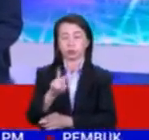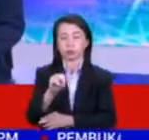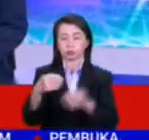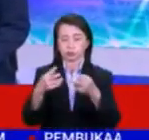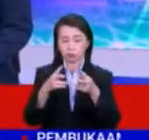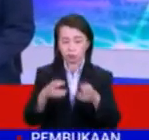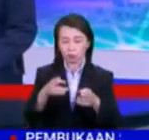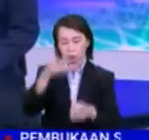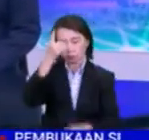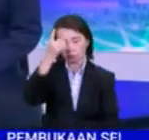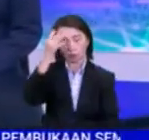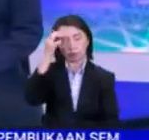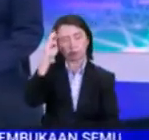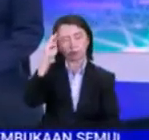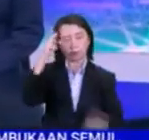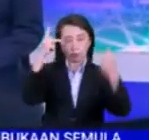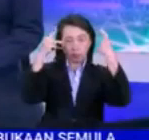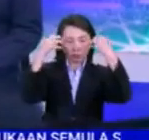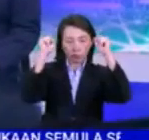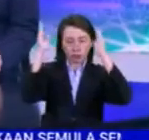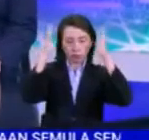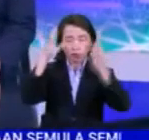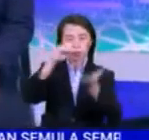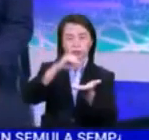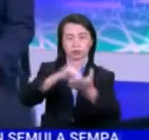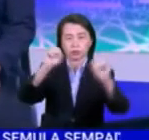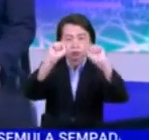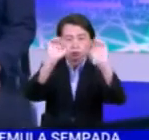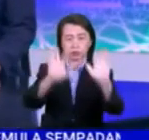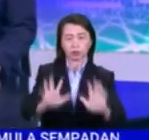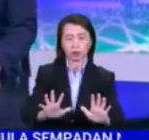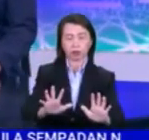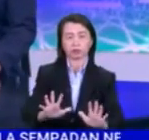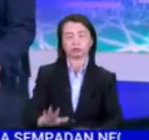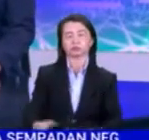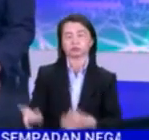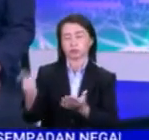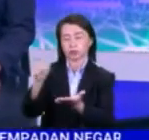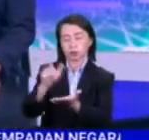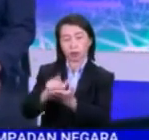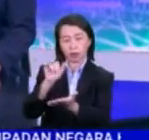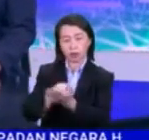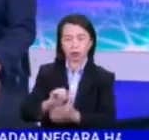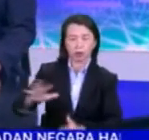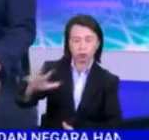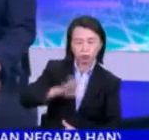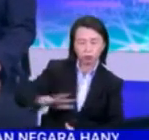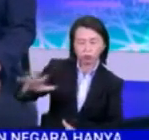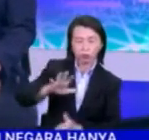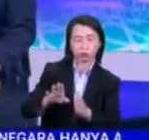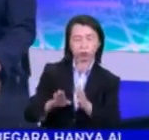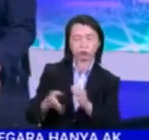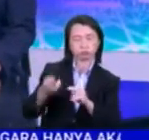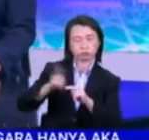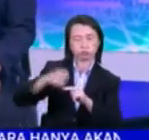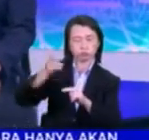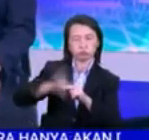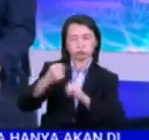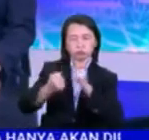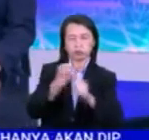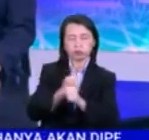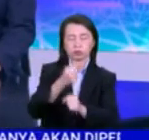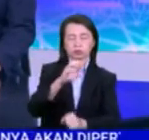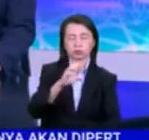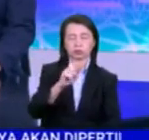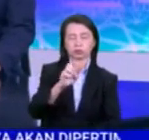Perdana Menteri Datuk Seri Ismail Sabri Yaakob di Shah Alam, Selangor. Menurut laporan itu, purata kadar pertumbuhan tahunan